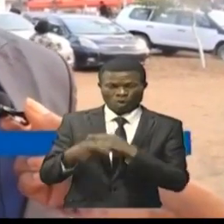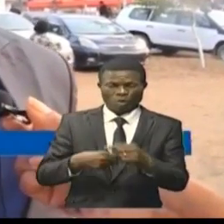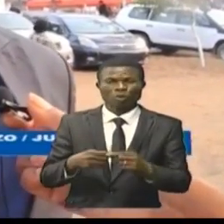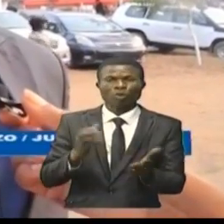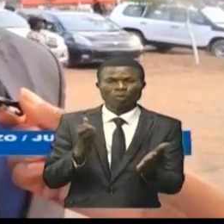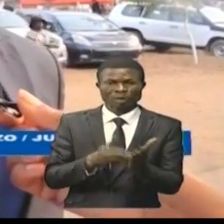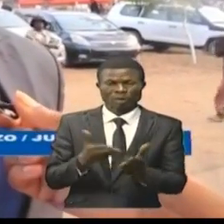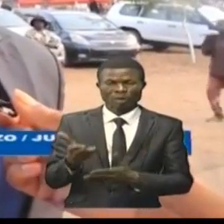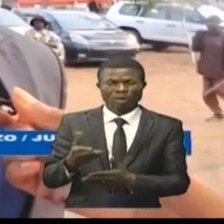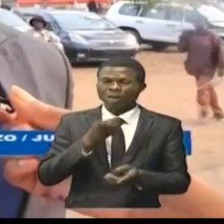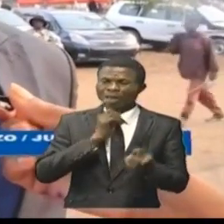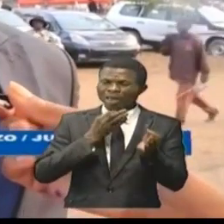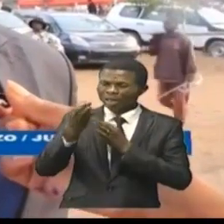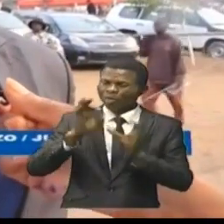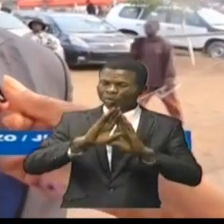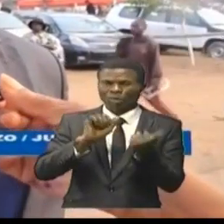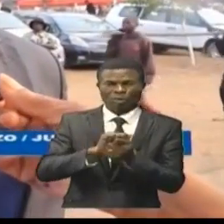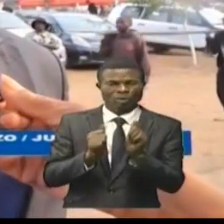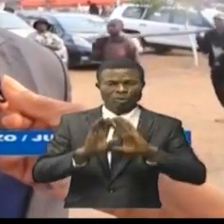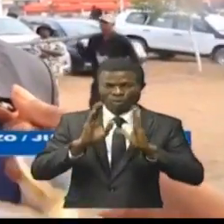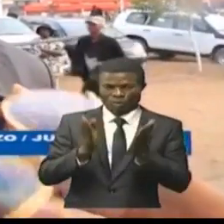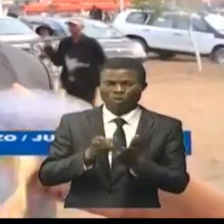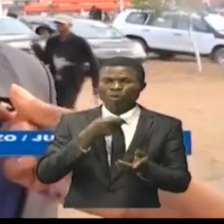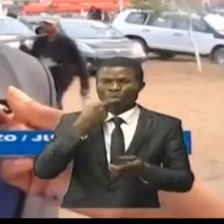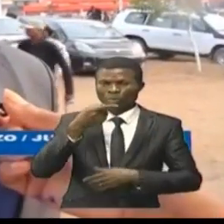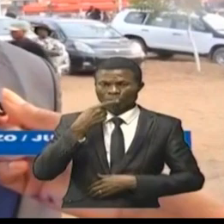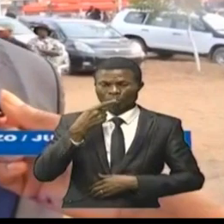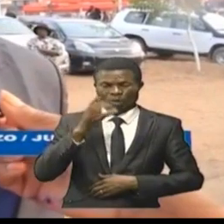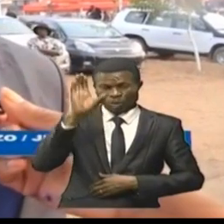on a abordé tous les aspects. Il ne reste plus qu'à